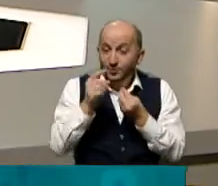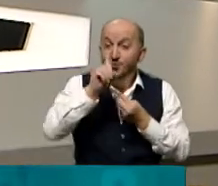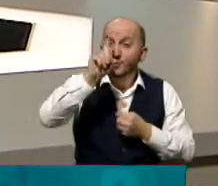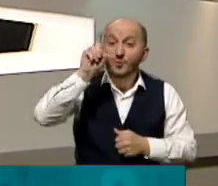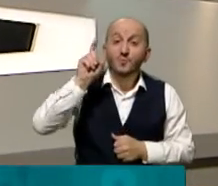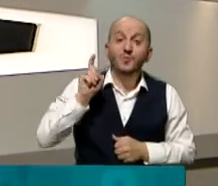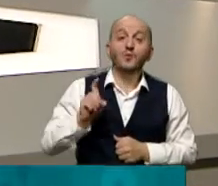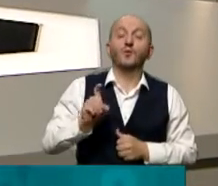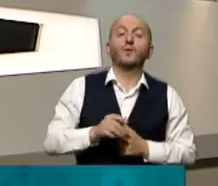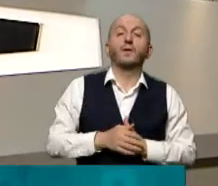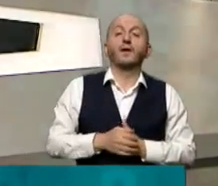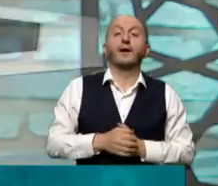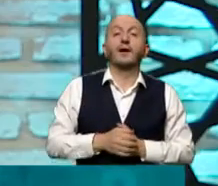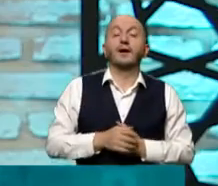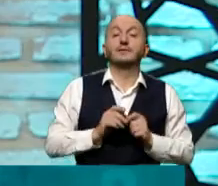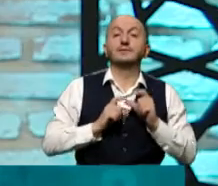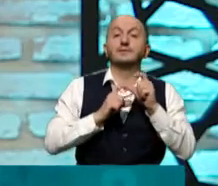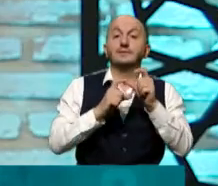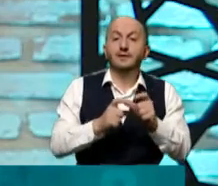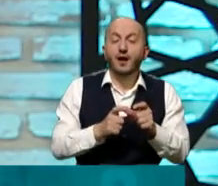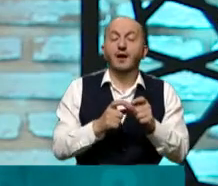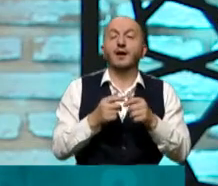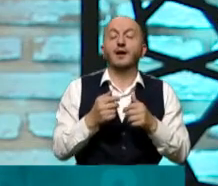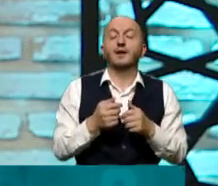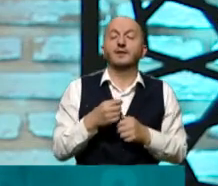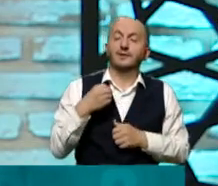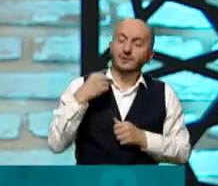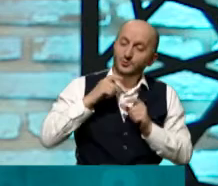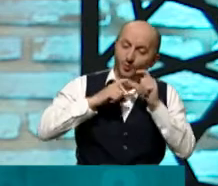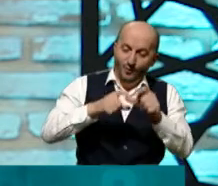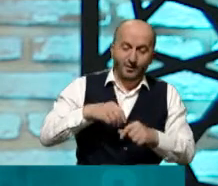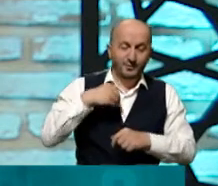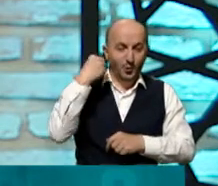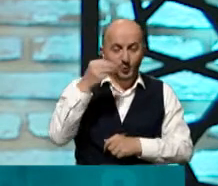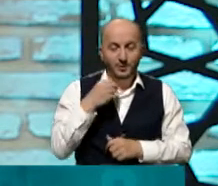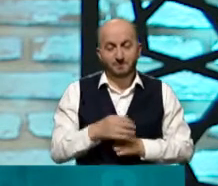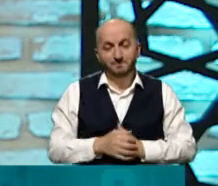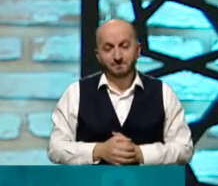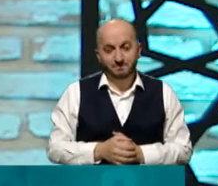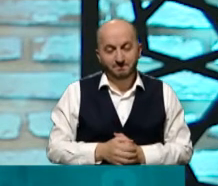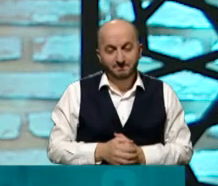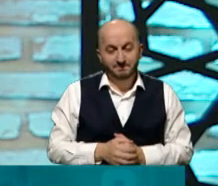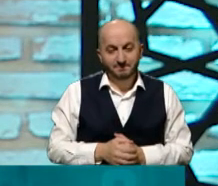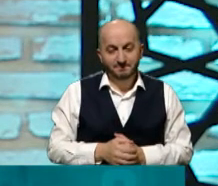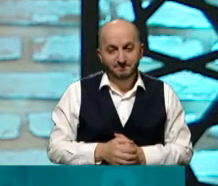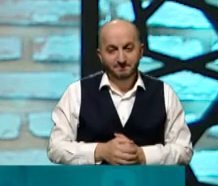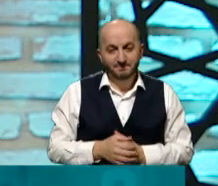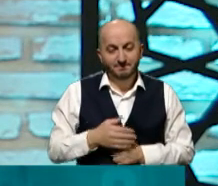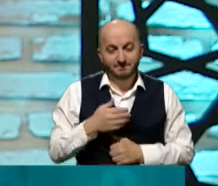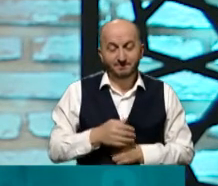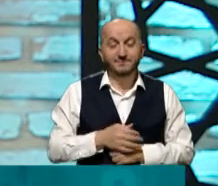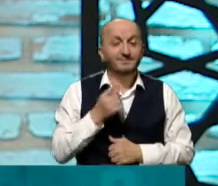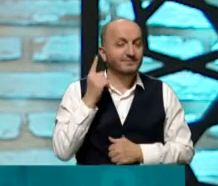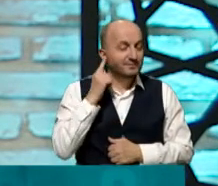midir diye soracaktım. Anladım. Soralım Süleyman Bey. Bakalım hocam ne diyecek. Olabildiğince tamam. Anlatmaya çalışalım.